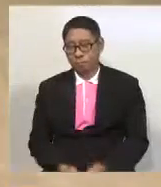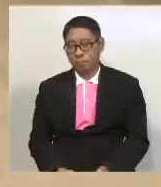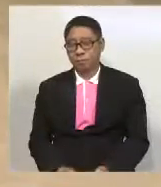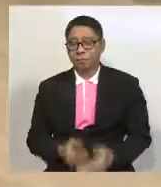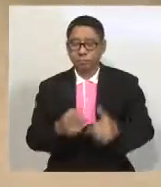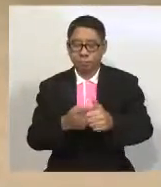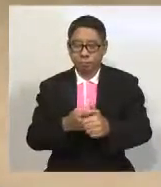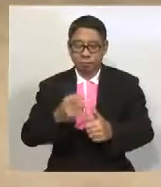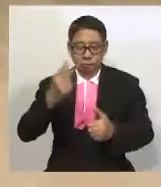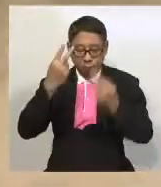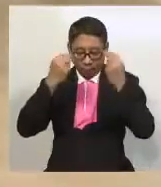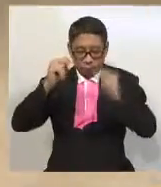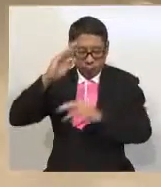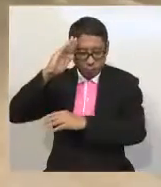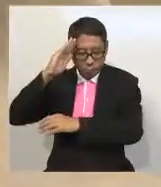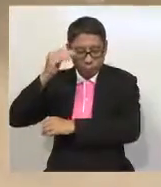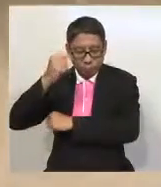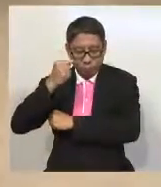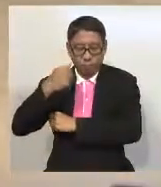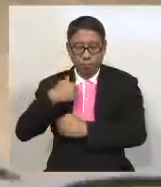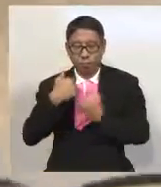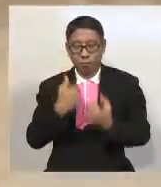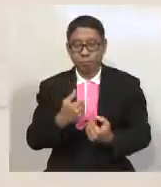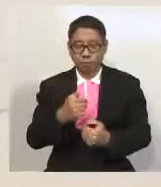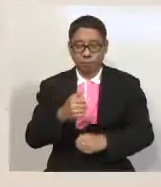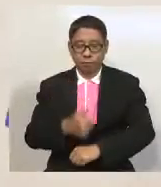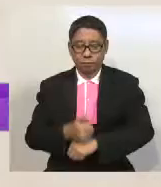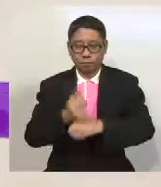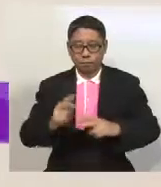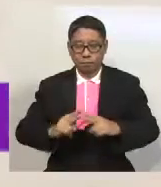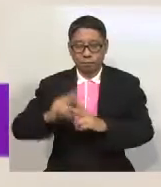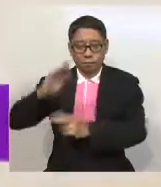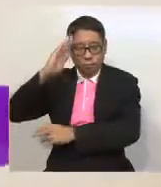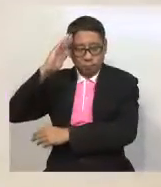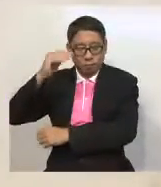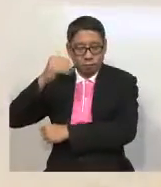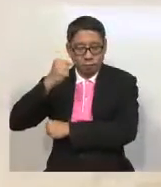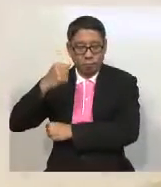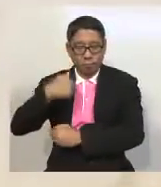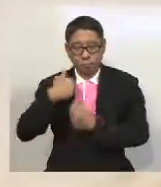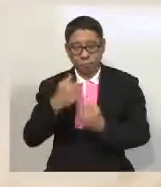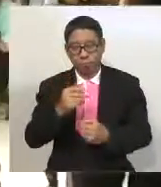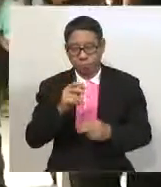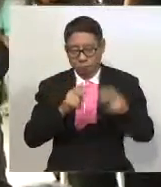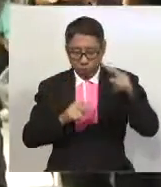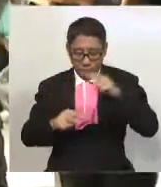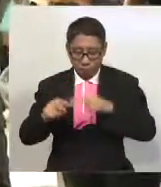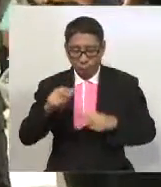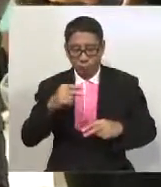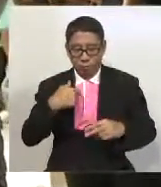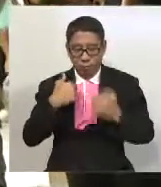โดยจุดแรกที่พลเอกประยุทธ์จันทร์โอชานายกรัฐมนตรีและรัฐมนตรีว่าการกระทรวงกลาโหมไปตรวจนะค